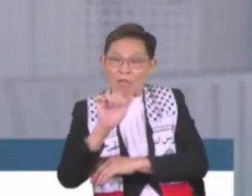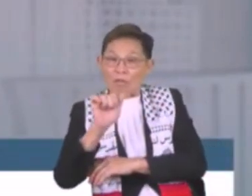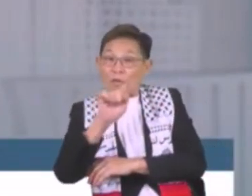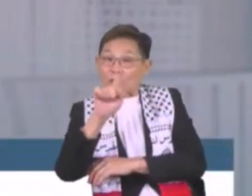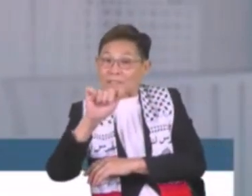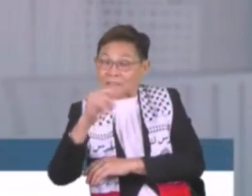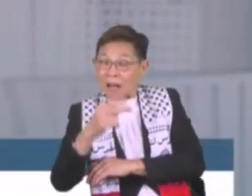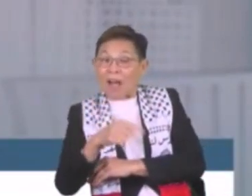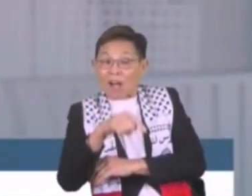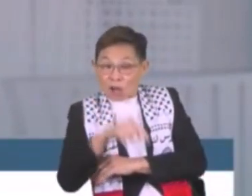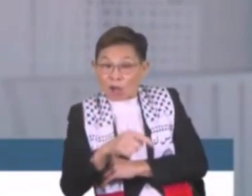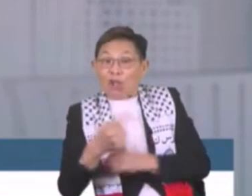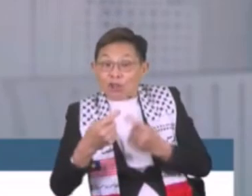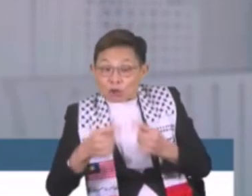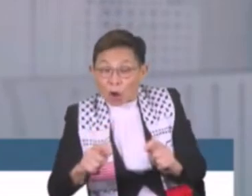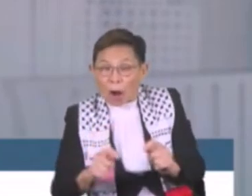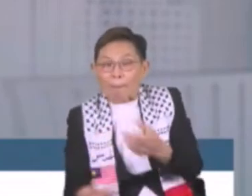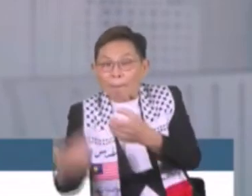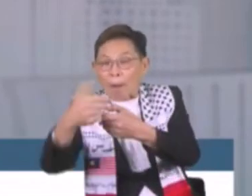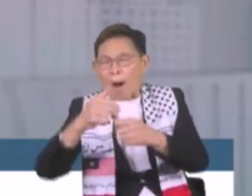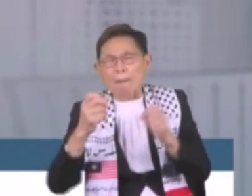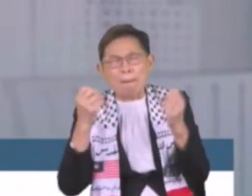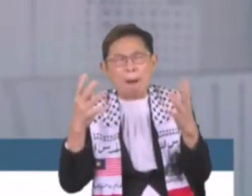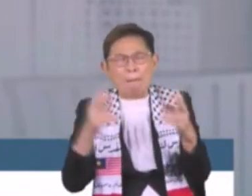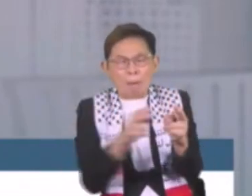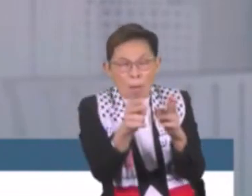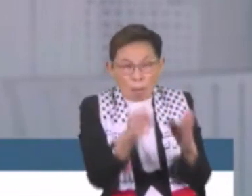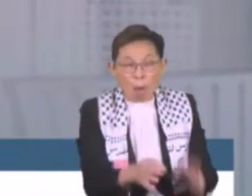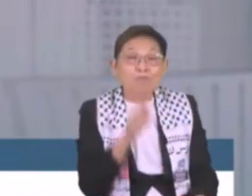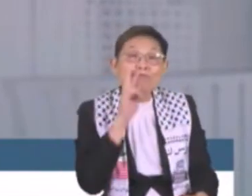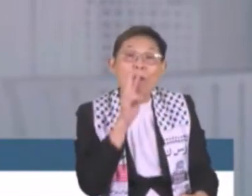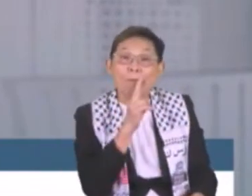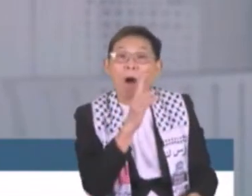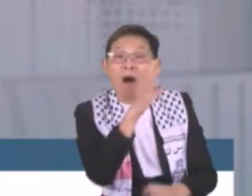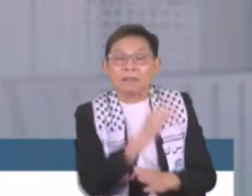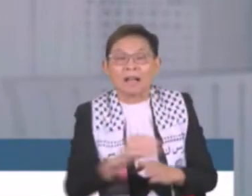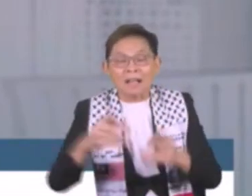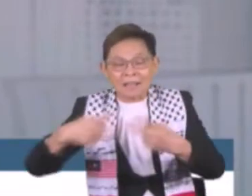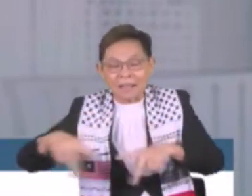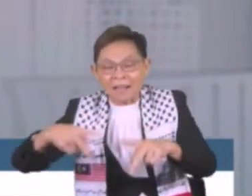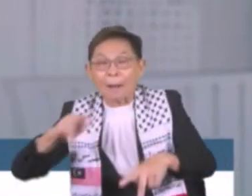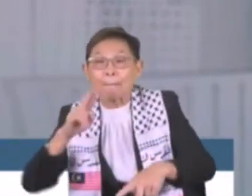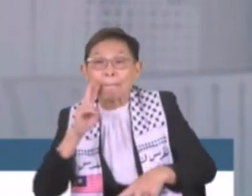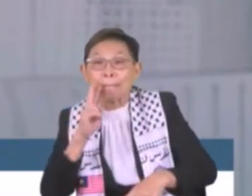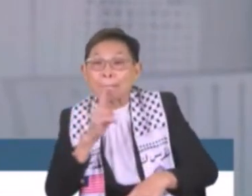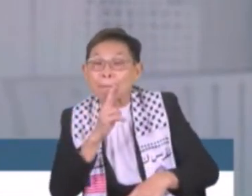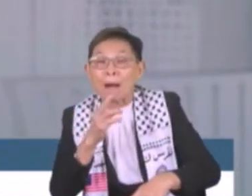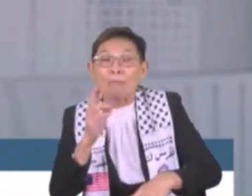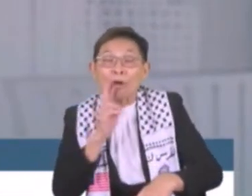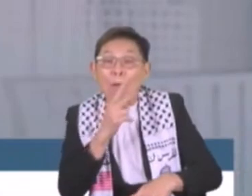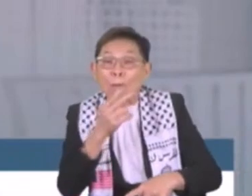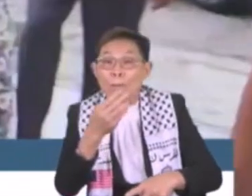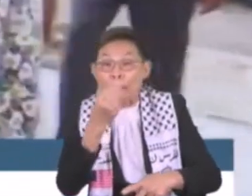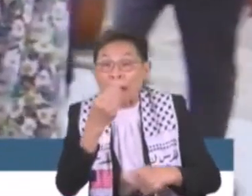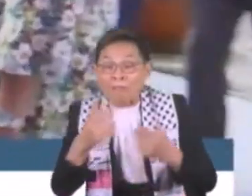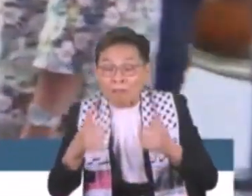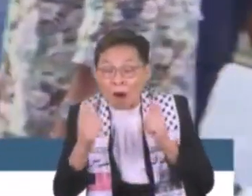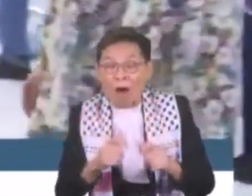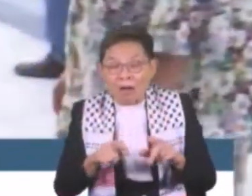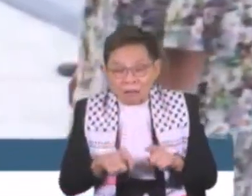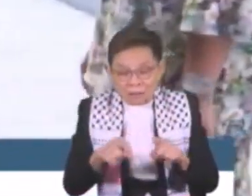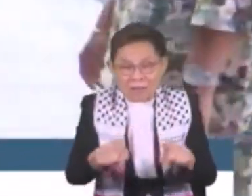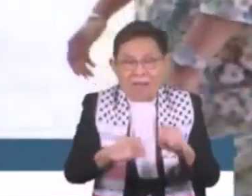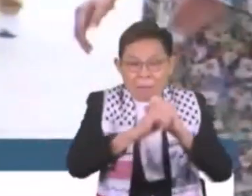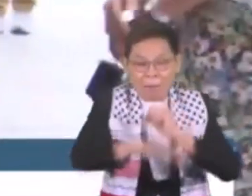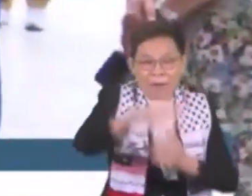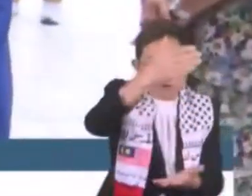Saleh, usaha itu akan melibatkan penyertaan lebih ramai pengusaha restoran dan kedai makanan segera. Ia juga selari dengan usaha